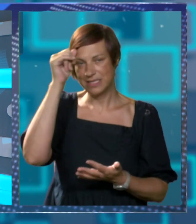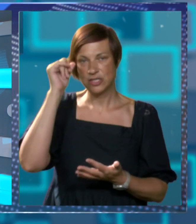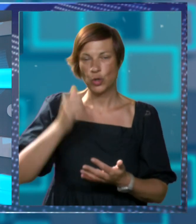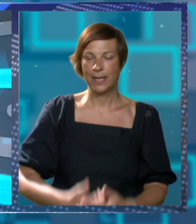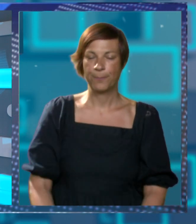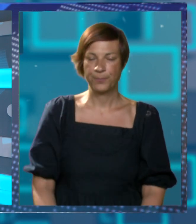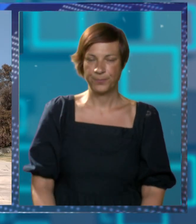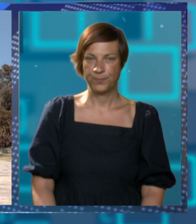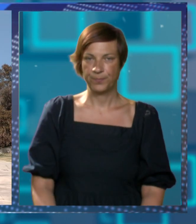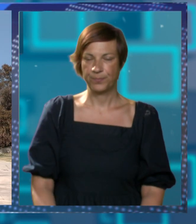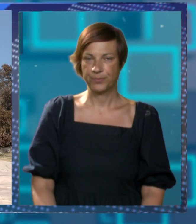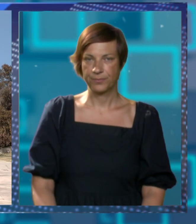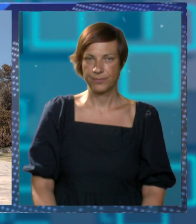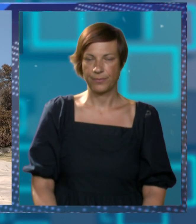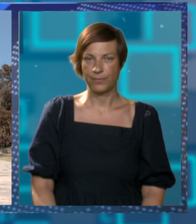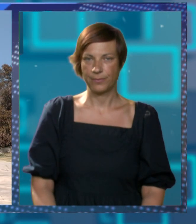sezone.